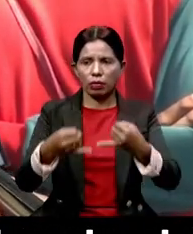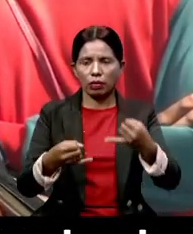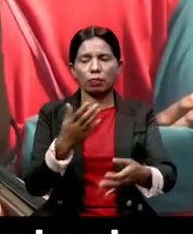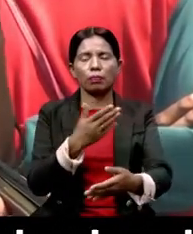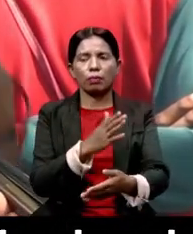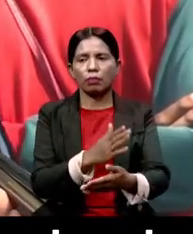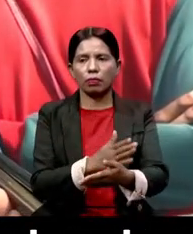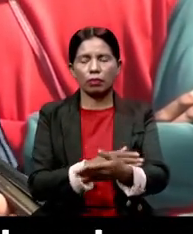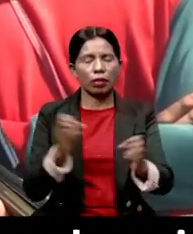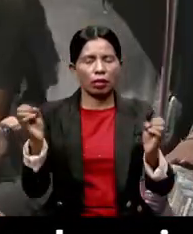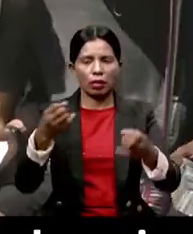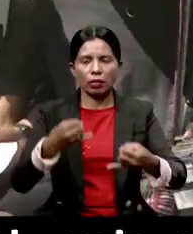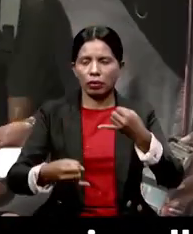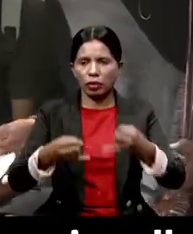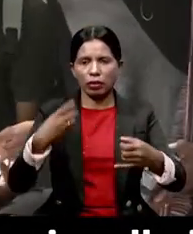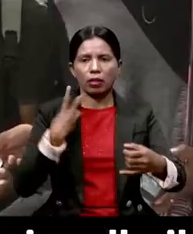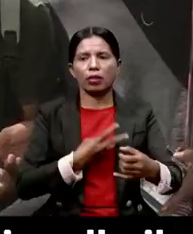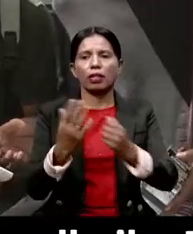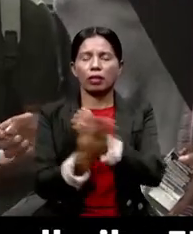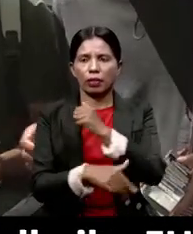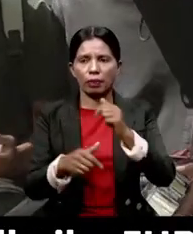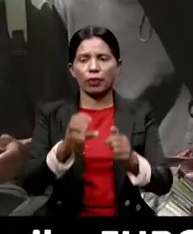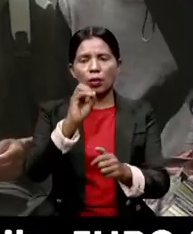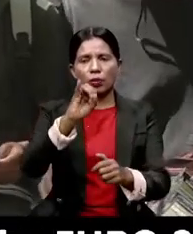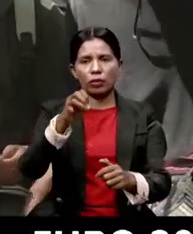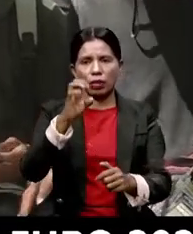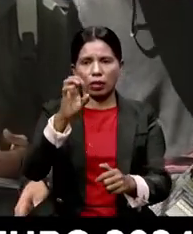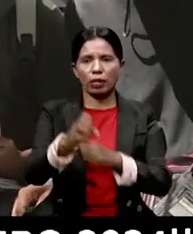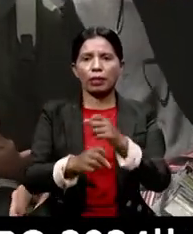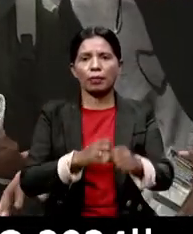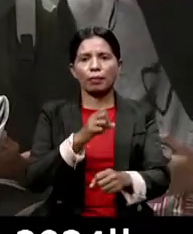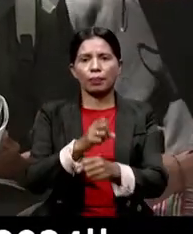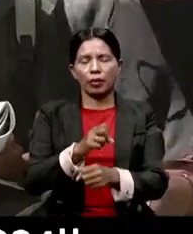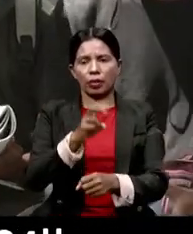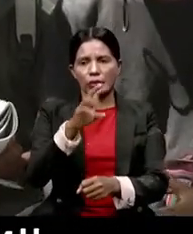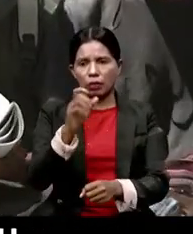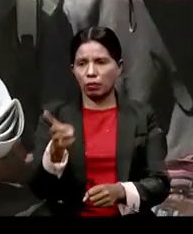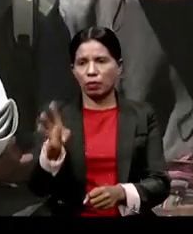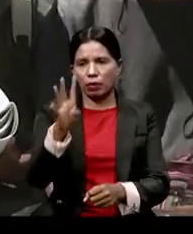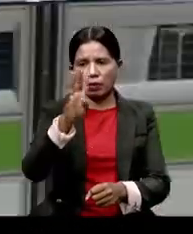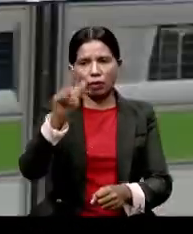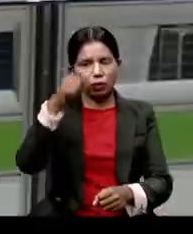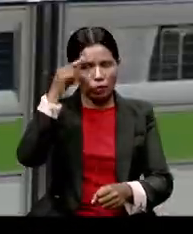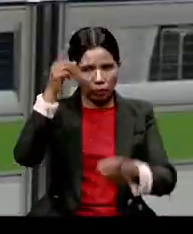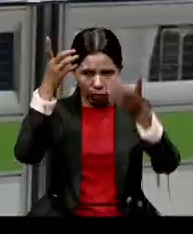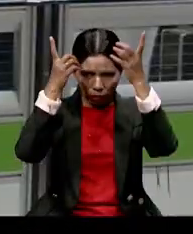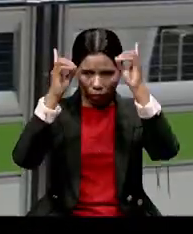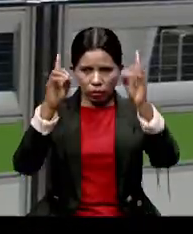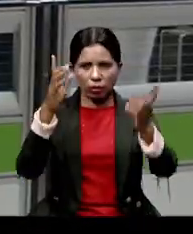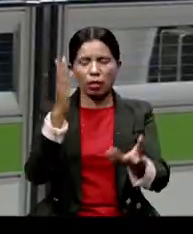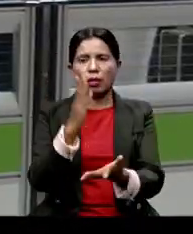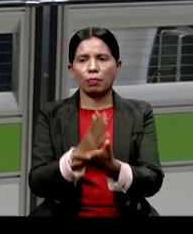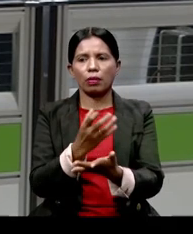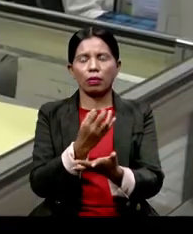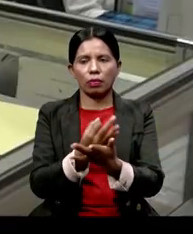promove fali injustiça iha tena raida. I orçamento geral estado tina rihun rua rua nolo resin hat, governo decide ha para alocação